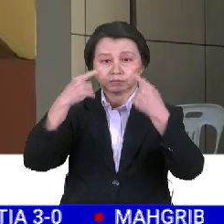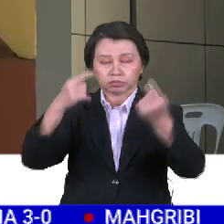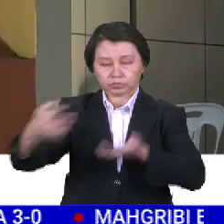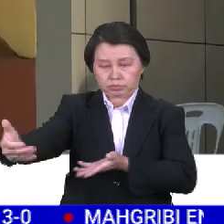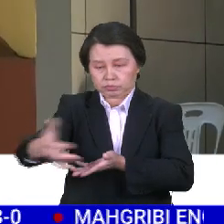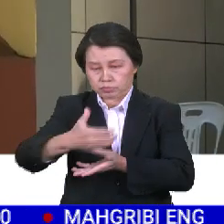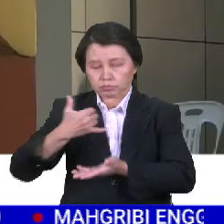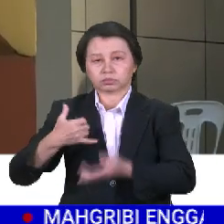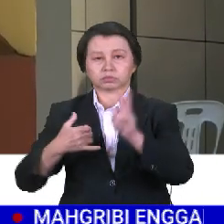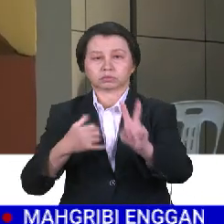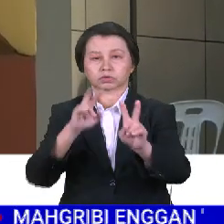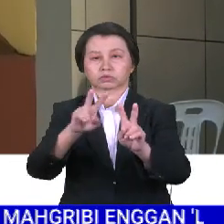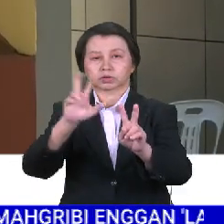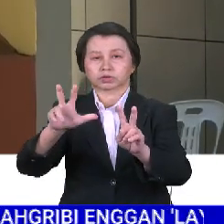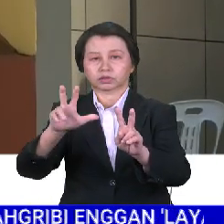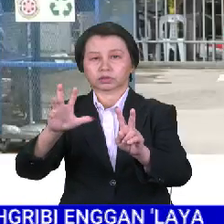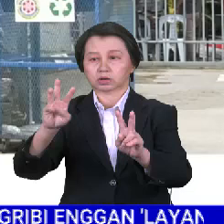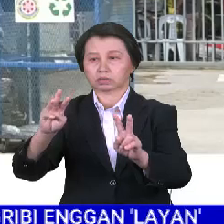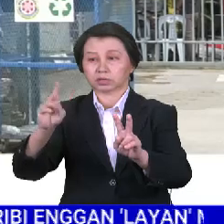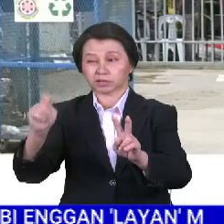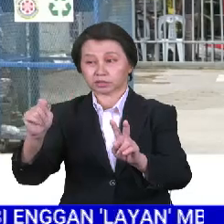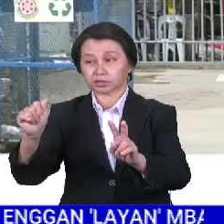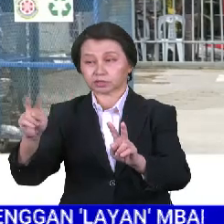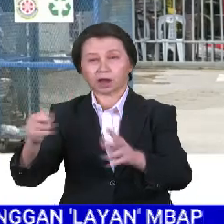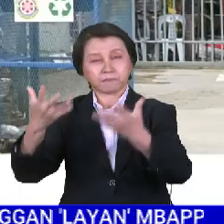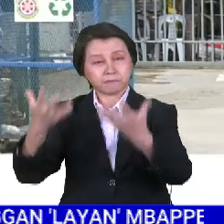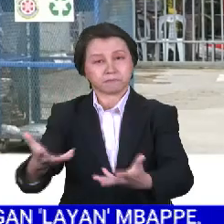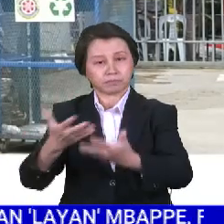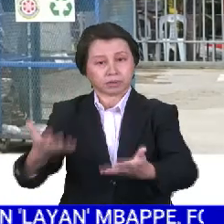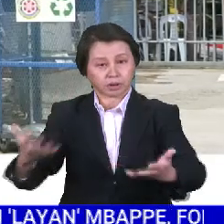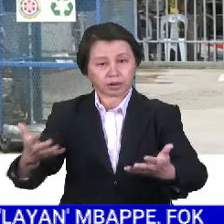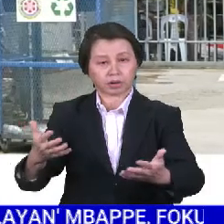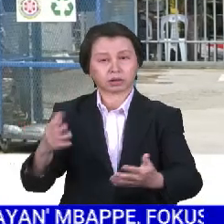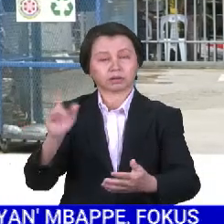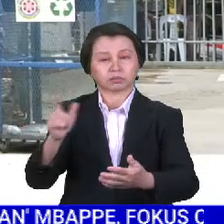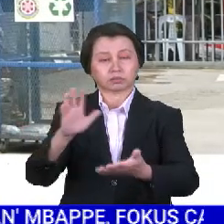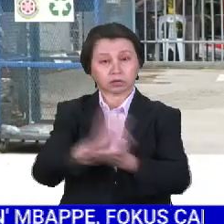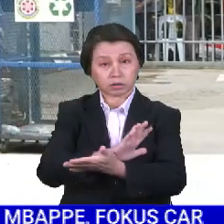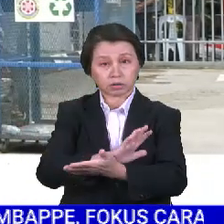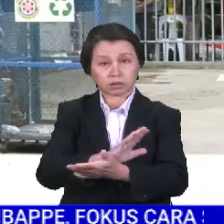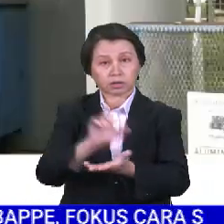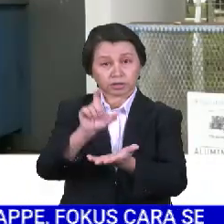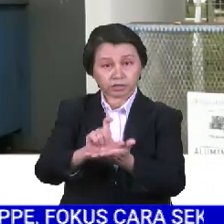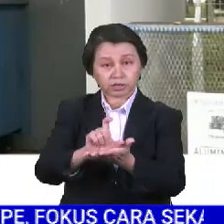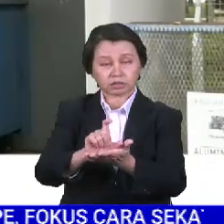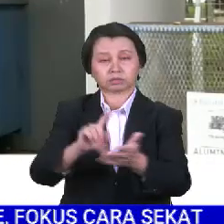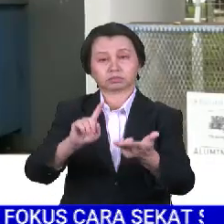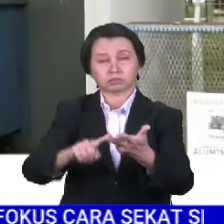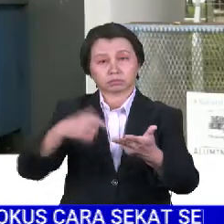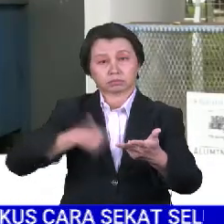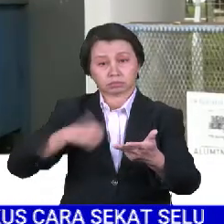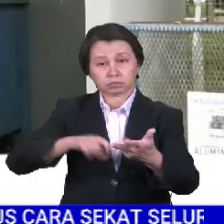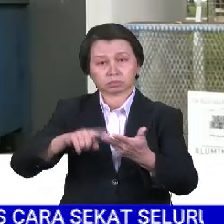mengumpul 223 matrik Tan bahan terpakai antaranya kertas Tin aluminium